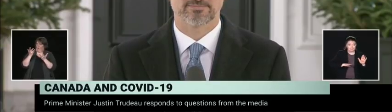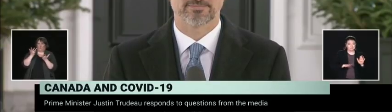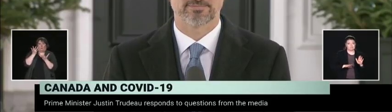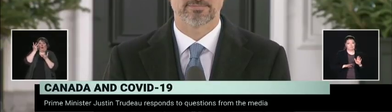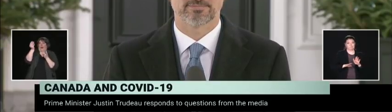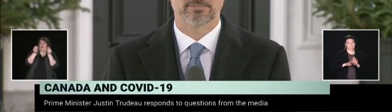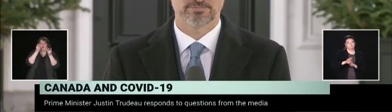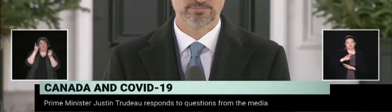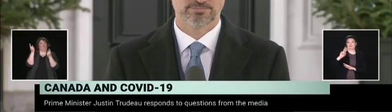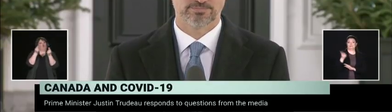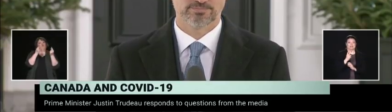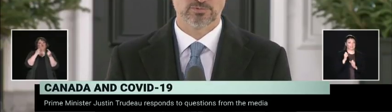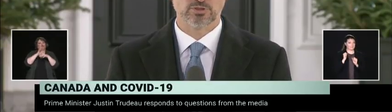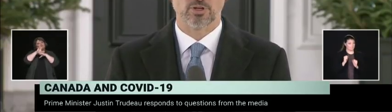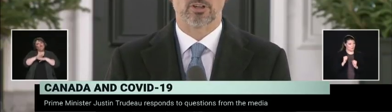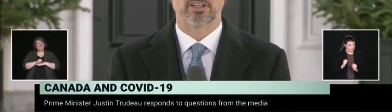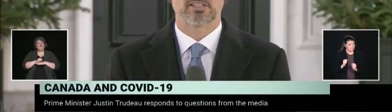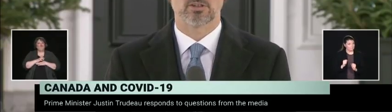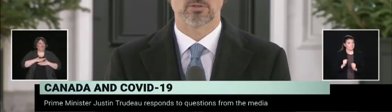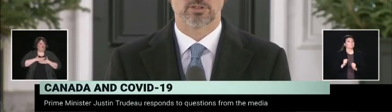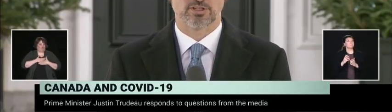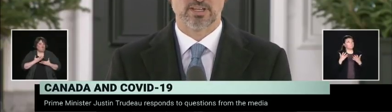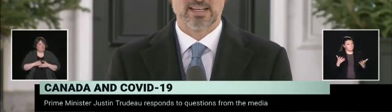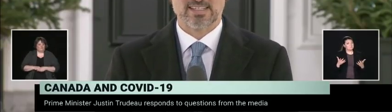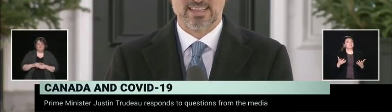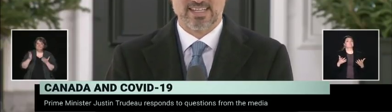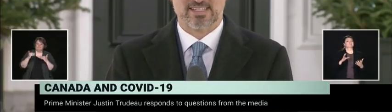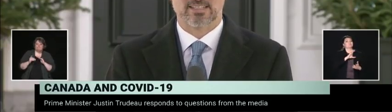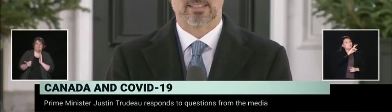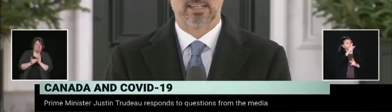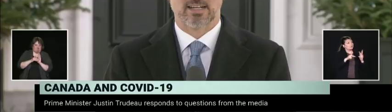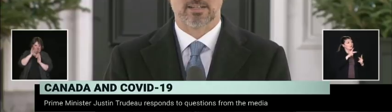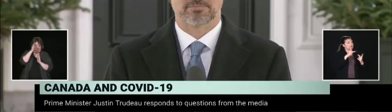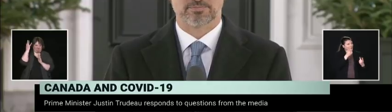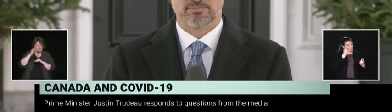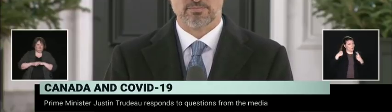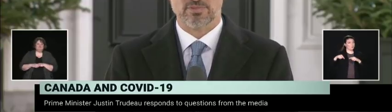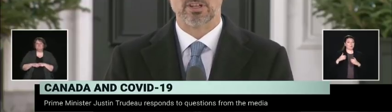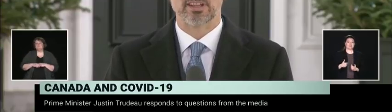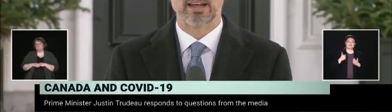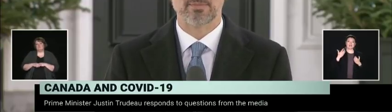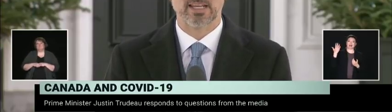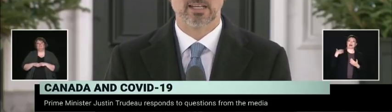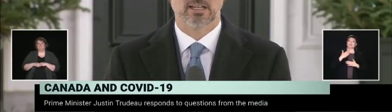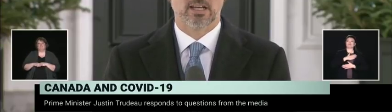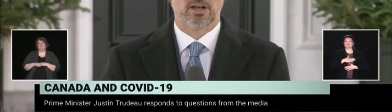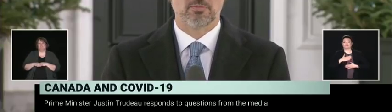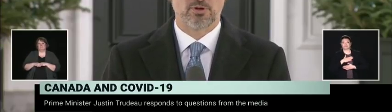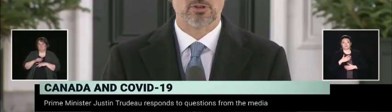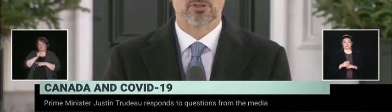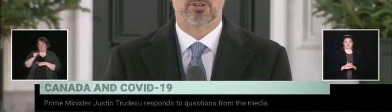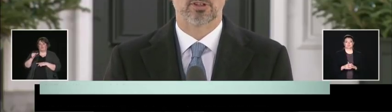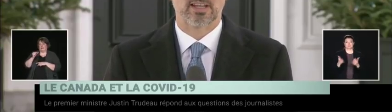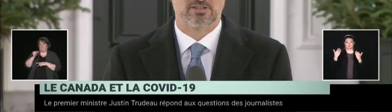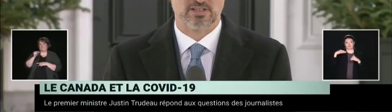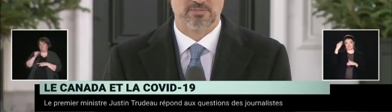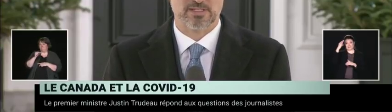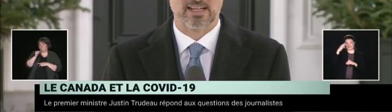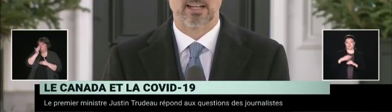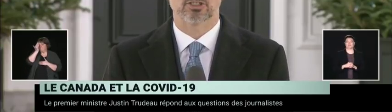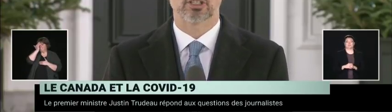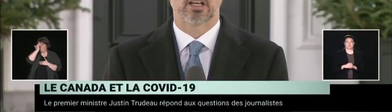Canadians. Nous reconnaissons que c'est essentiel d'amener plus de